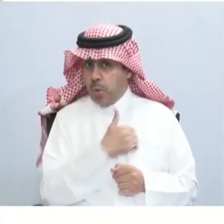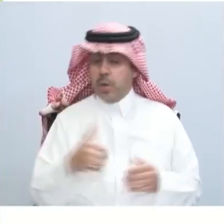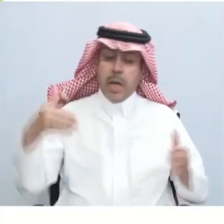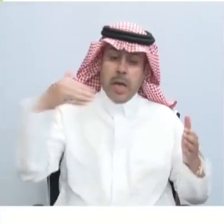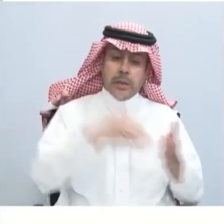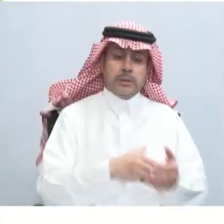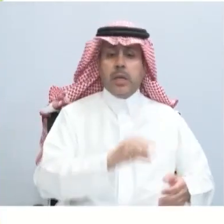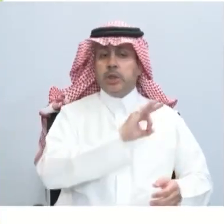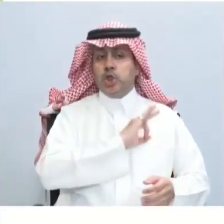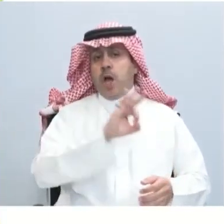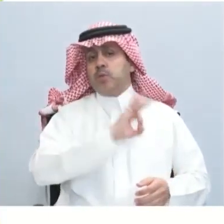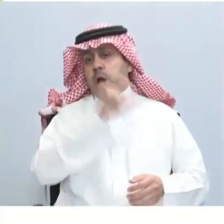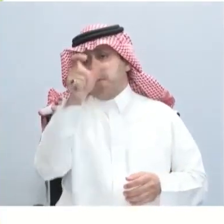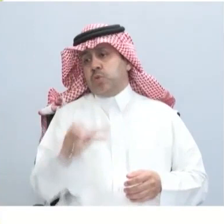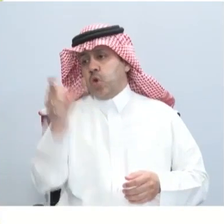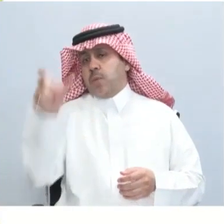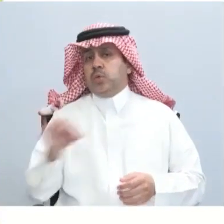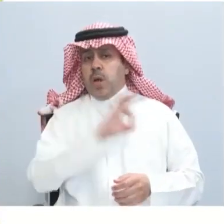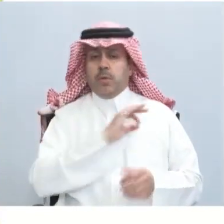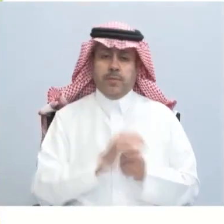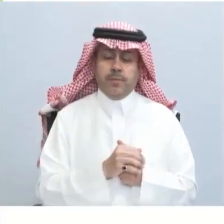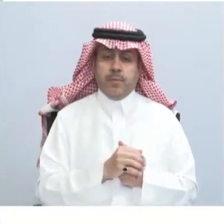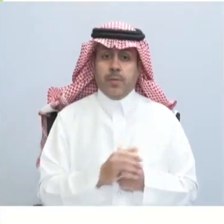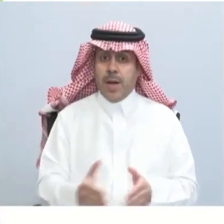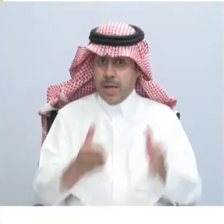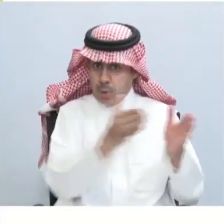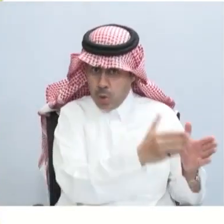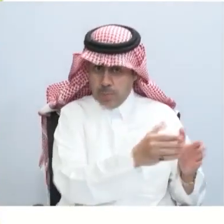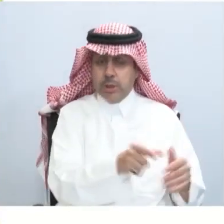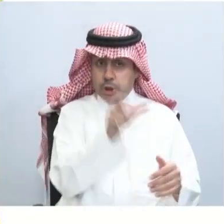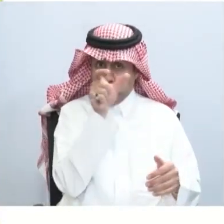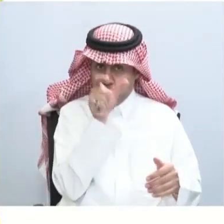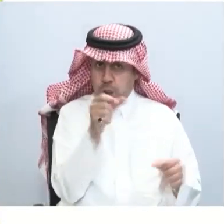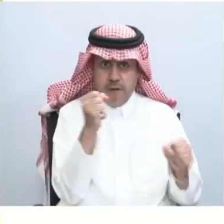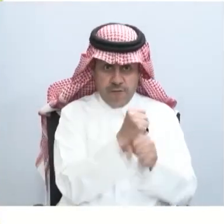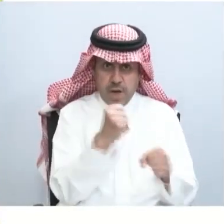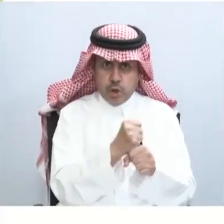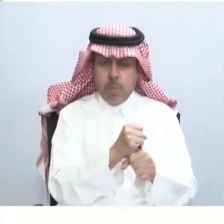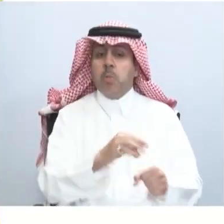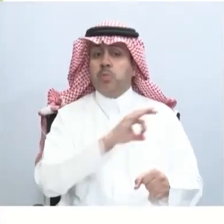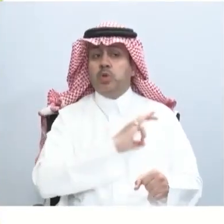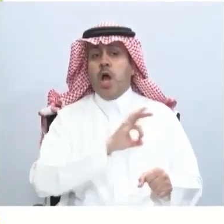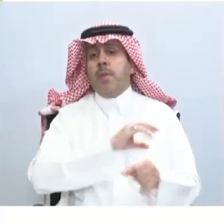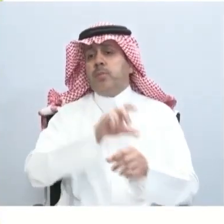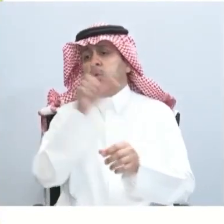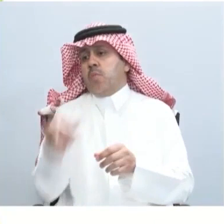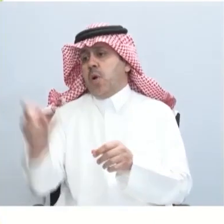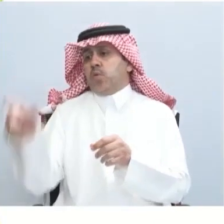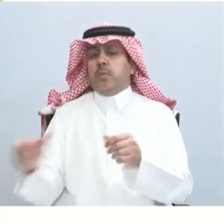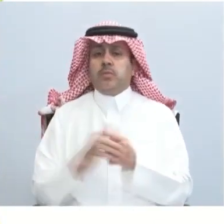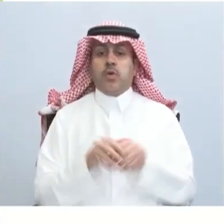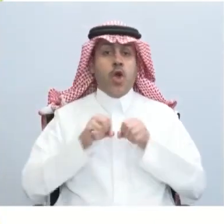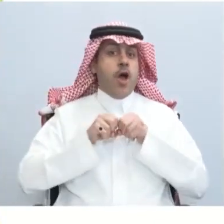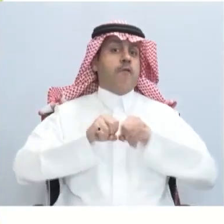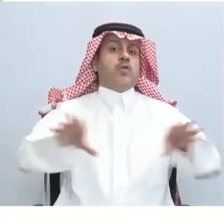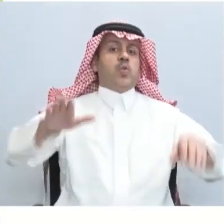حتى تحابوا اولا ادلكم على شيء اذا فعلتموه تحاببتم افشوا